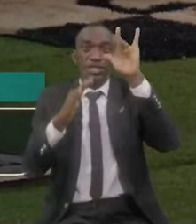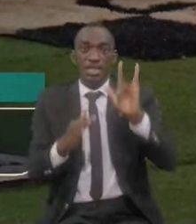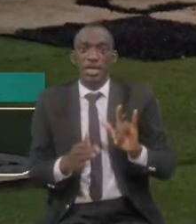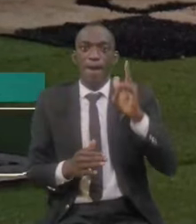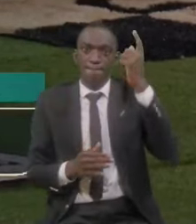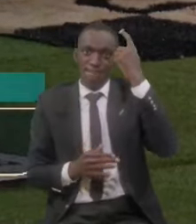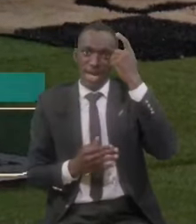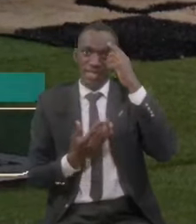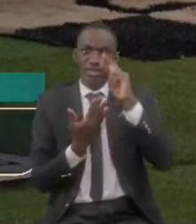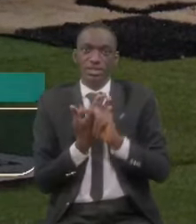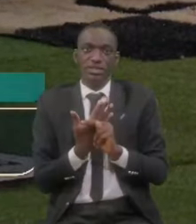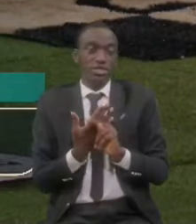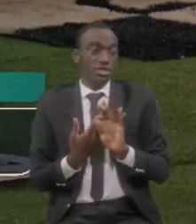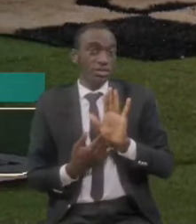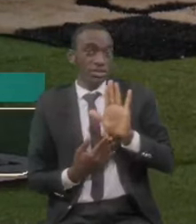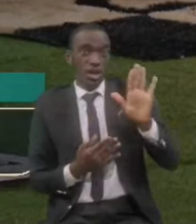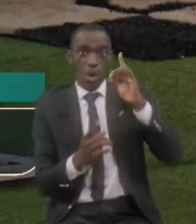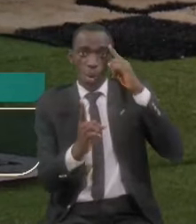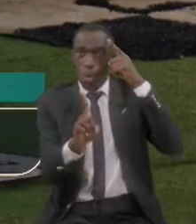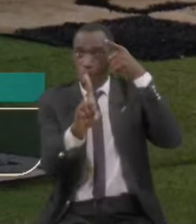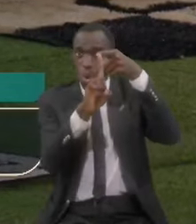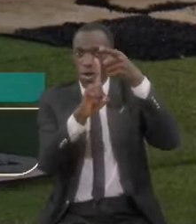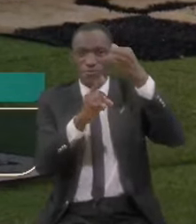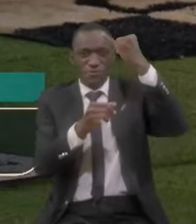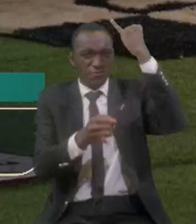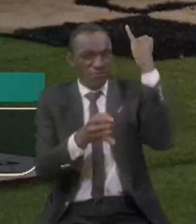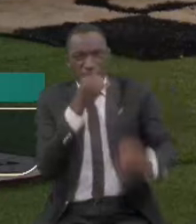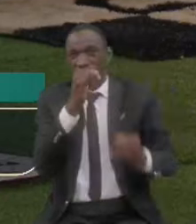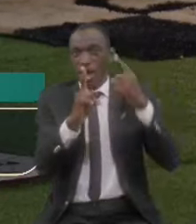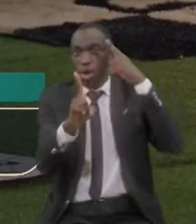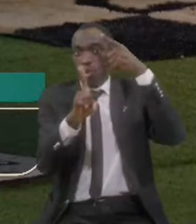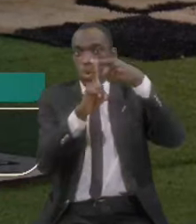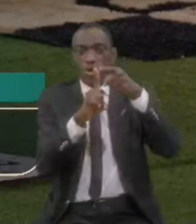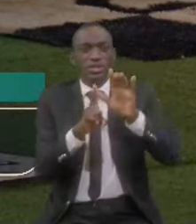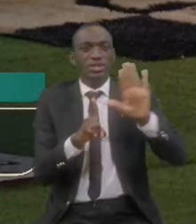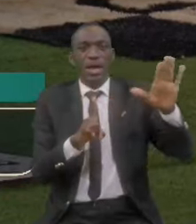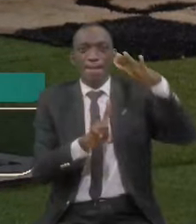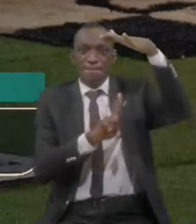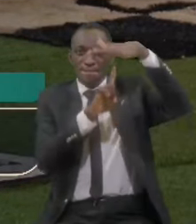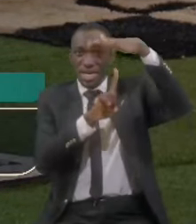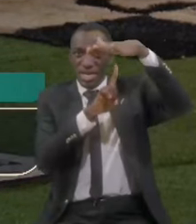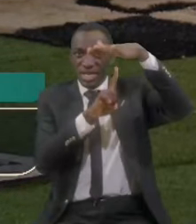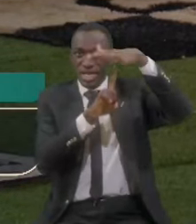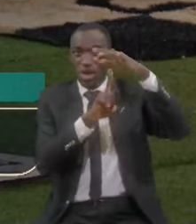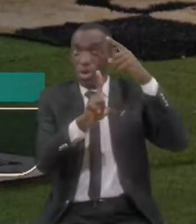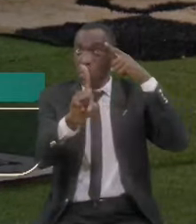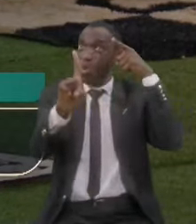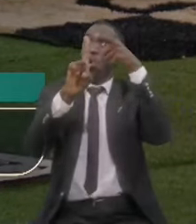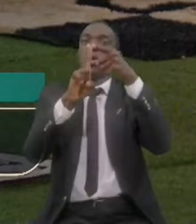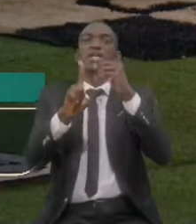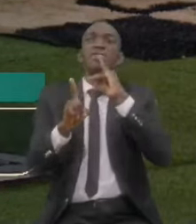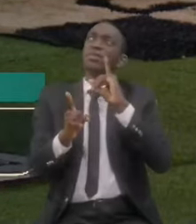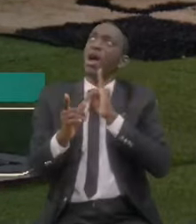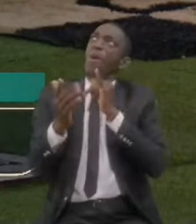Son objectif final, le sommet des objectifs, le sommet final, c'est aller au